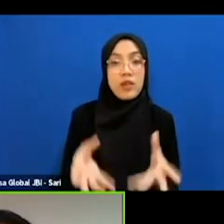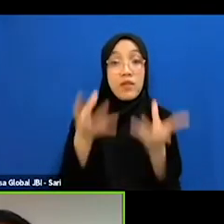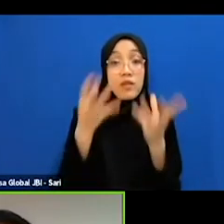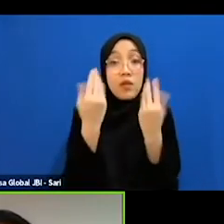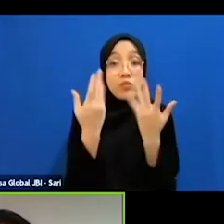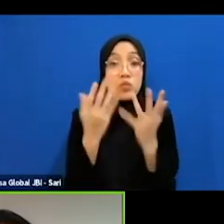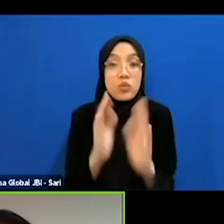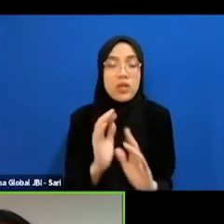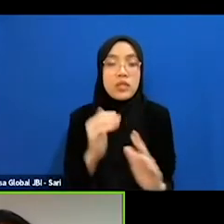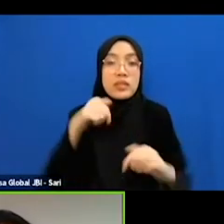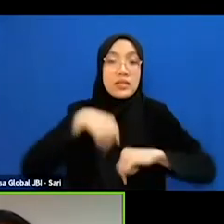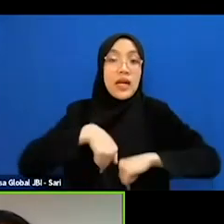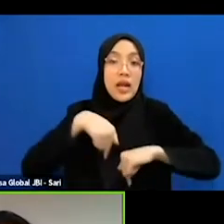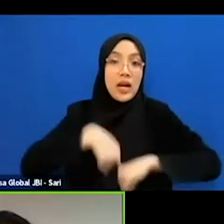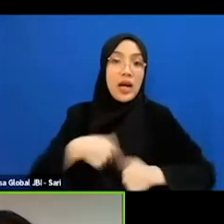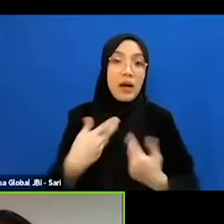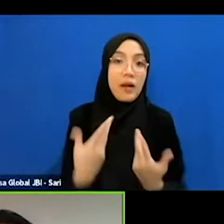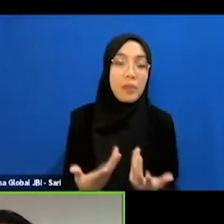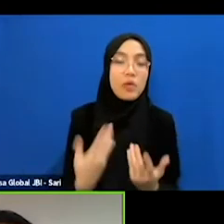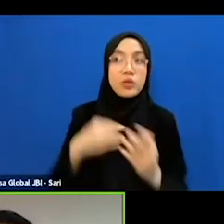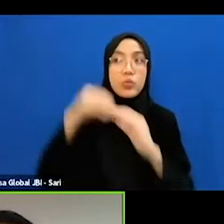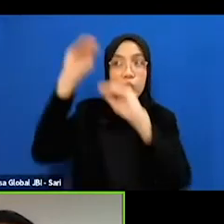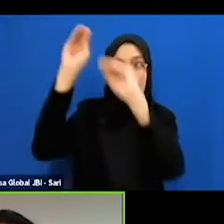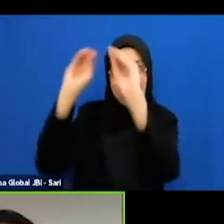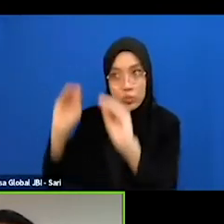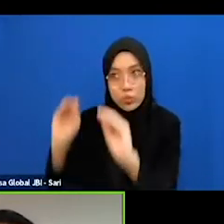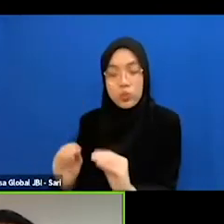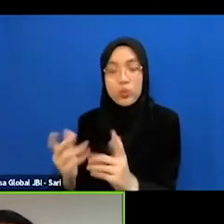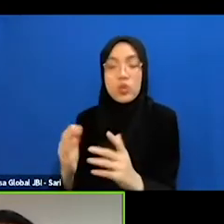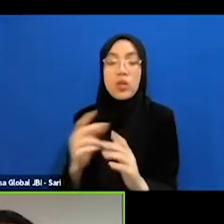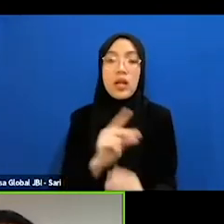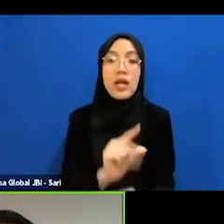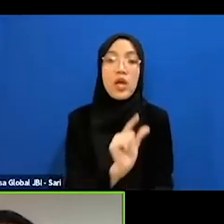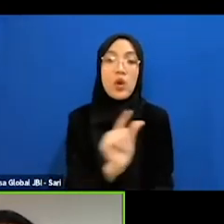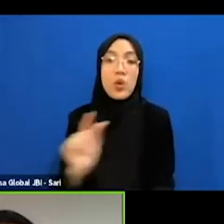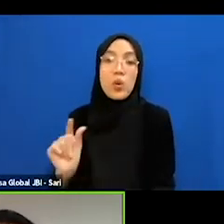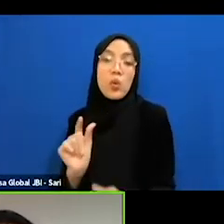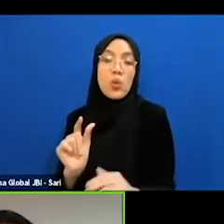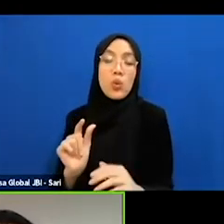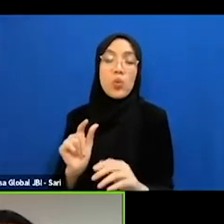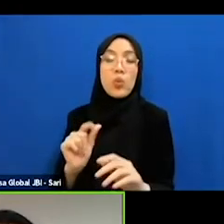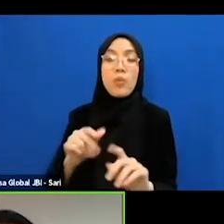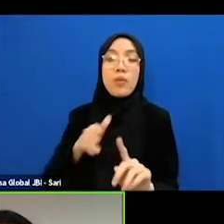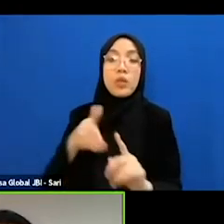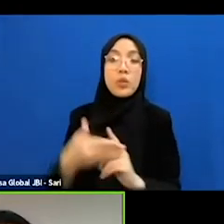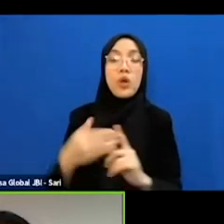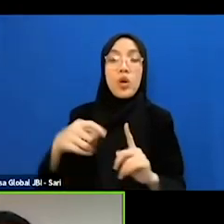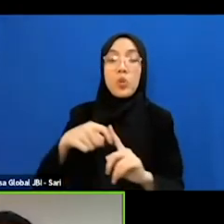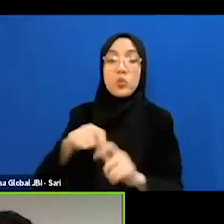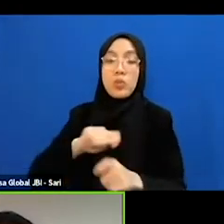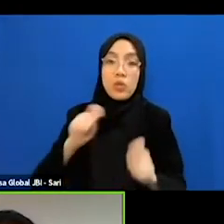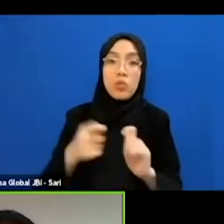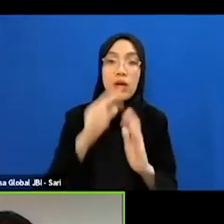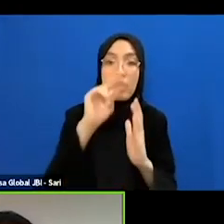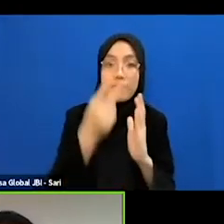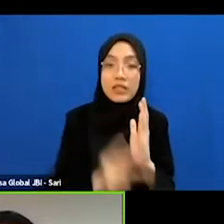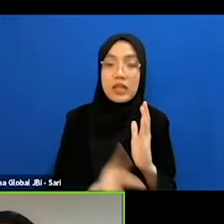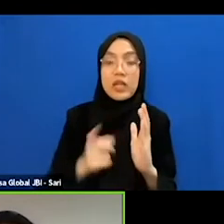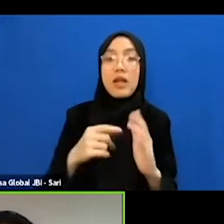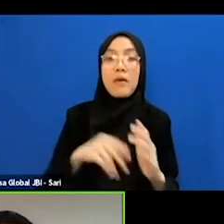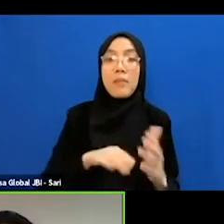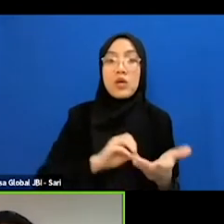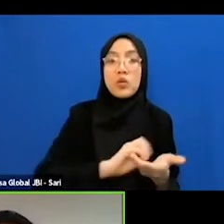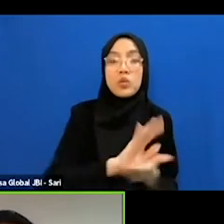sekarang belum sedang di susun RUU perubahan perlindungan konsumen dan sudah masuk dalam prolegnas